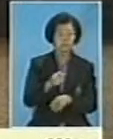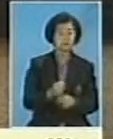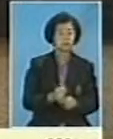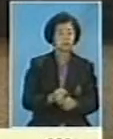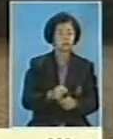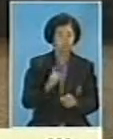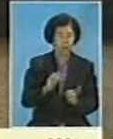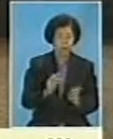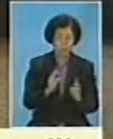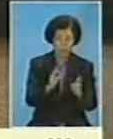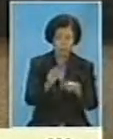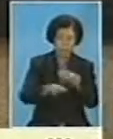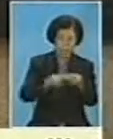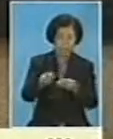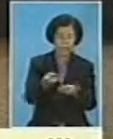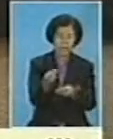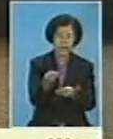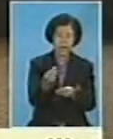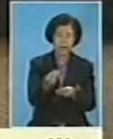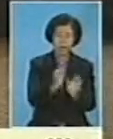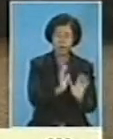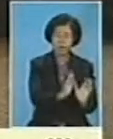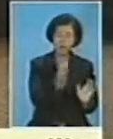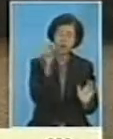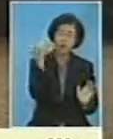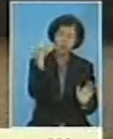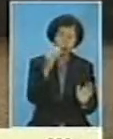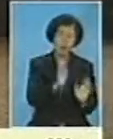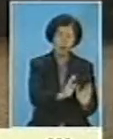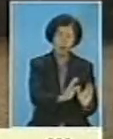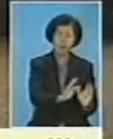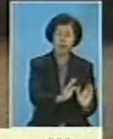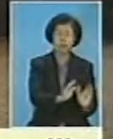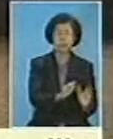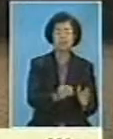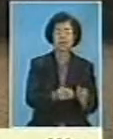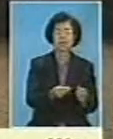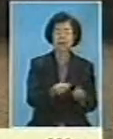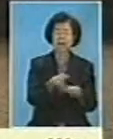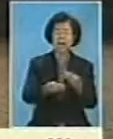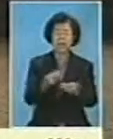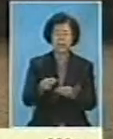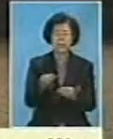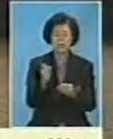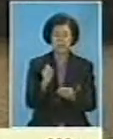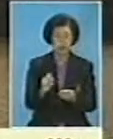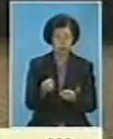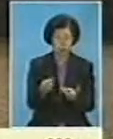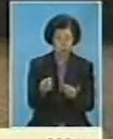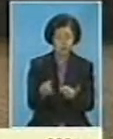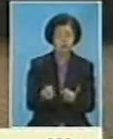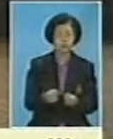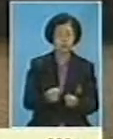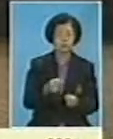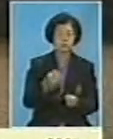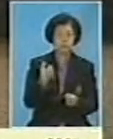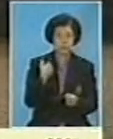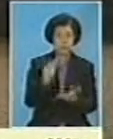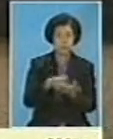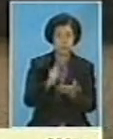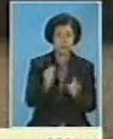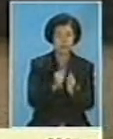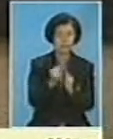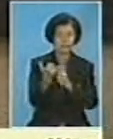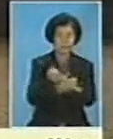ควรให้เร่งระบายข้าวเก่าค้างสต๊อกจำนวนนี้เพื่อผลประโยชน์ของประเทศ